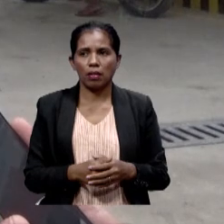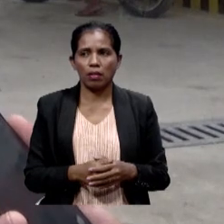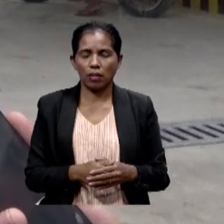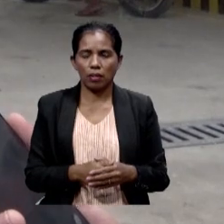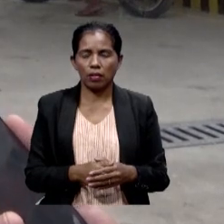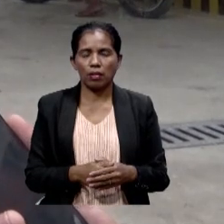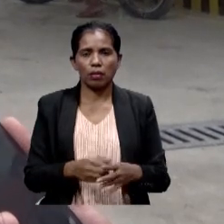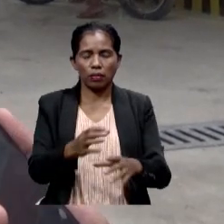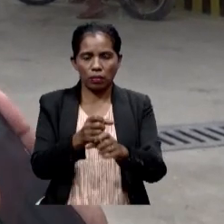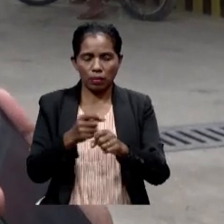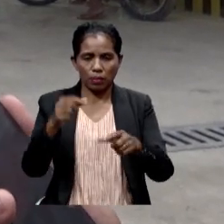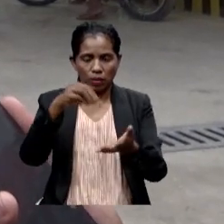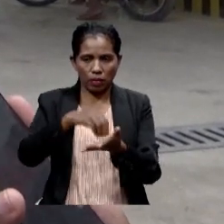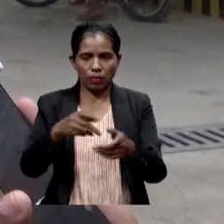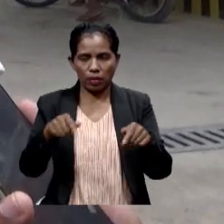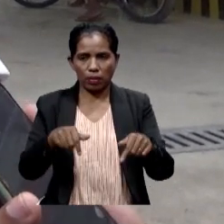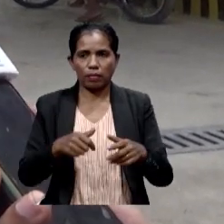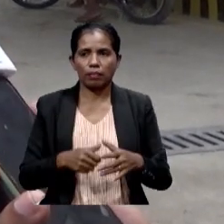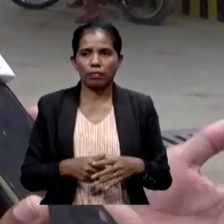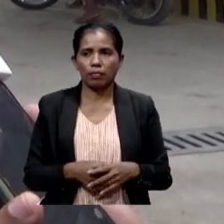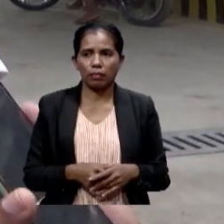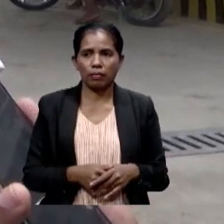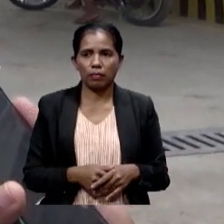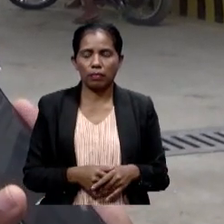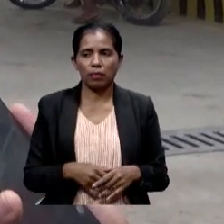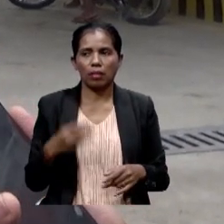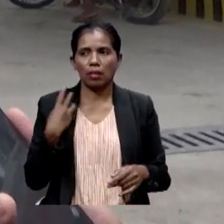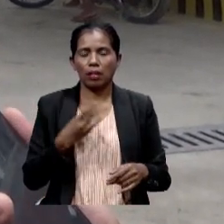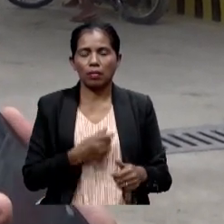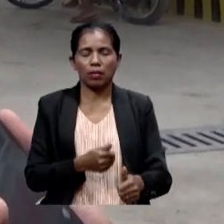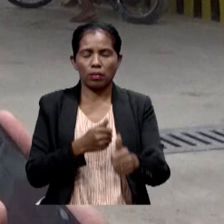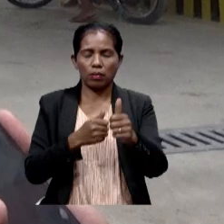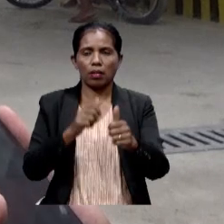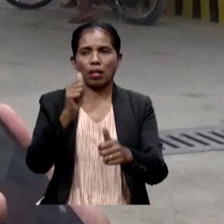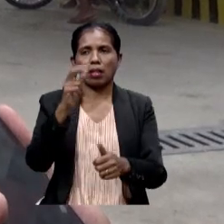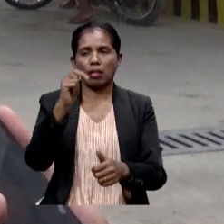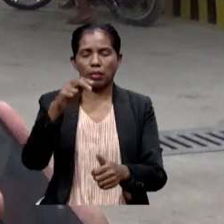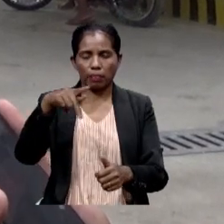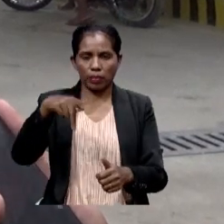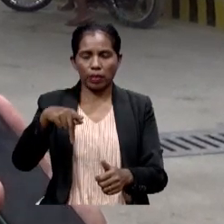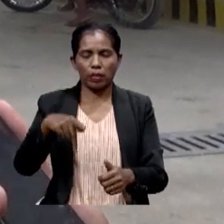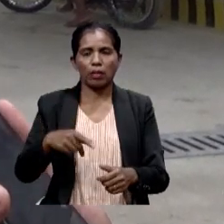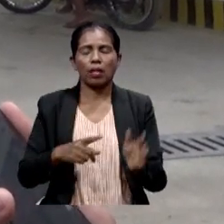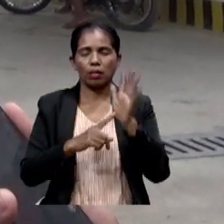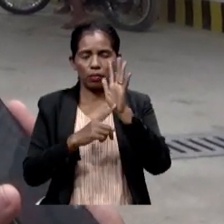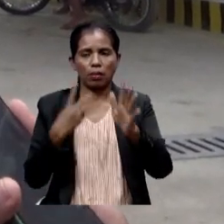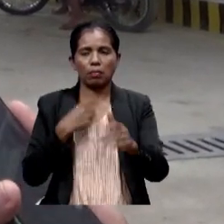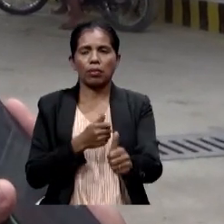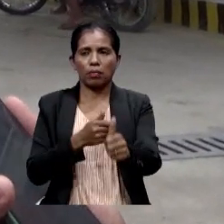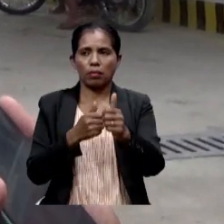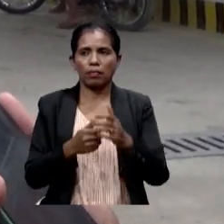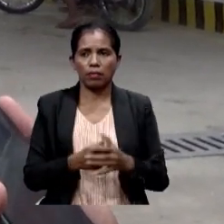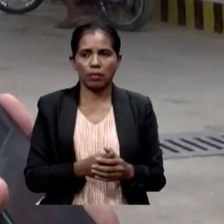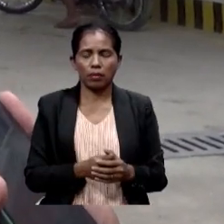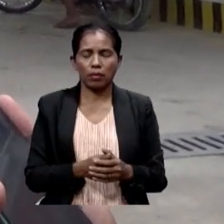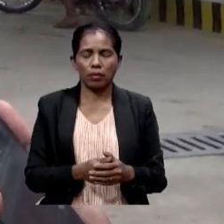falia. La la să ne hakar. Am eu cumprit. Pentru că am pe regra am pe fose am halt pe. Dar e conotor se ne hakar falia